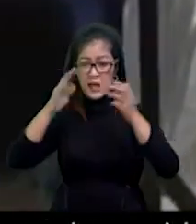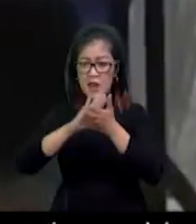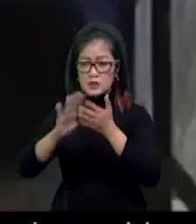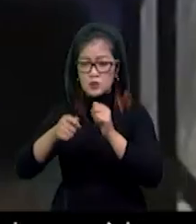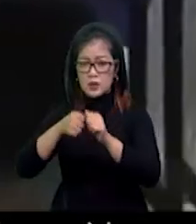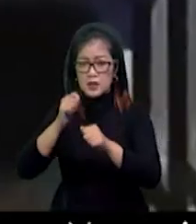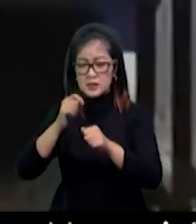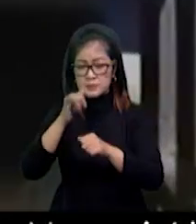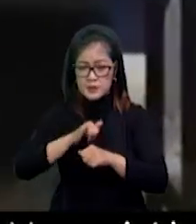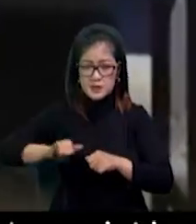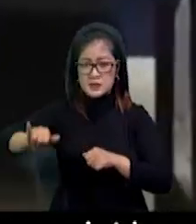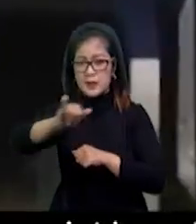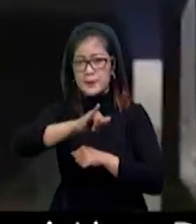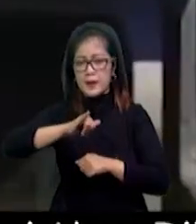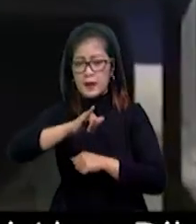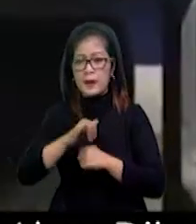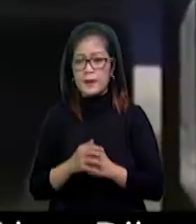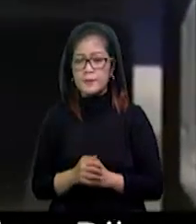tracing.